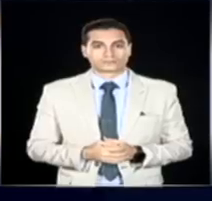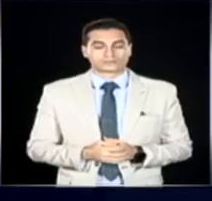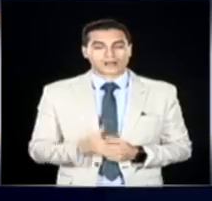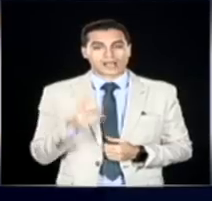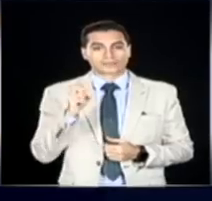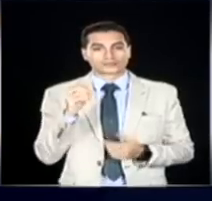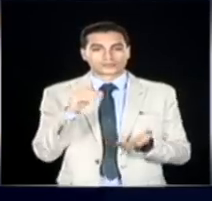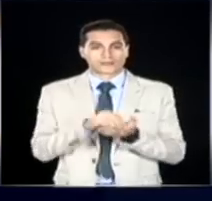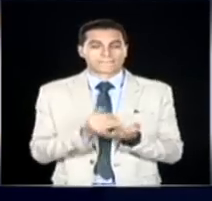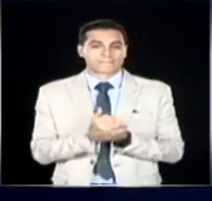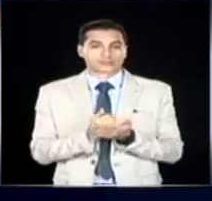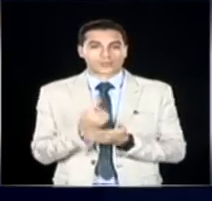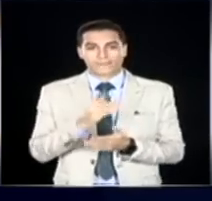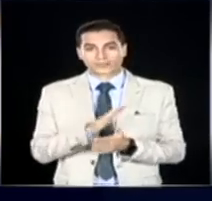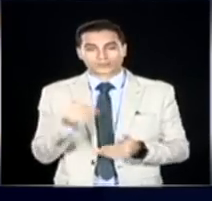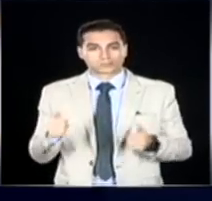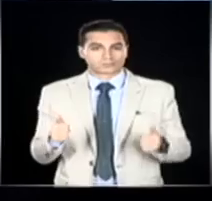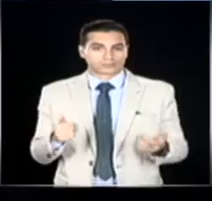25 نقطه المدرسه